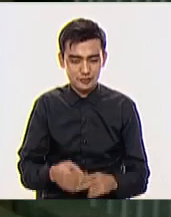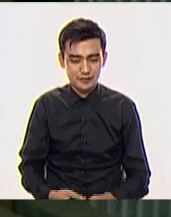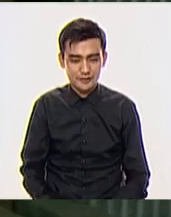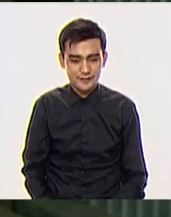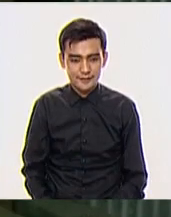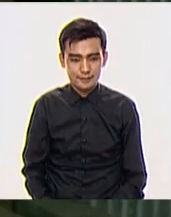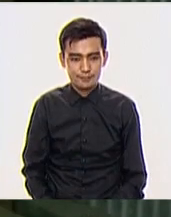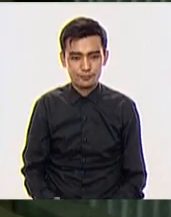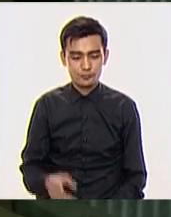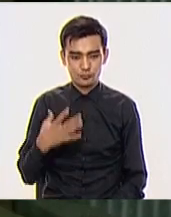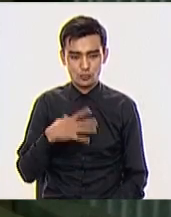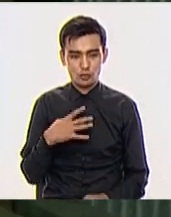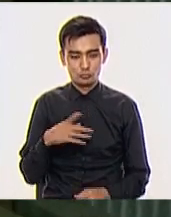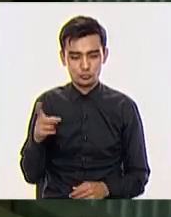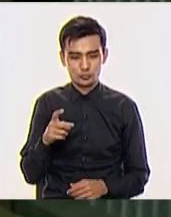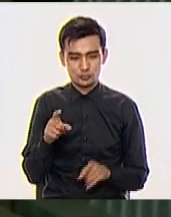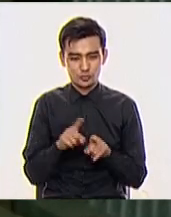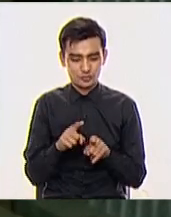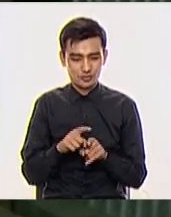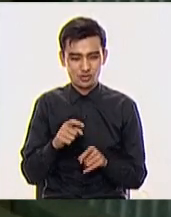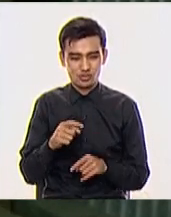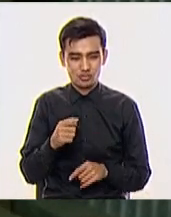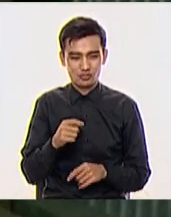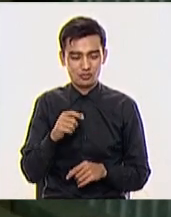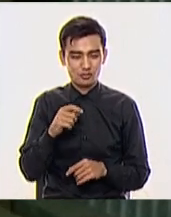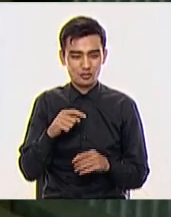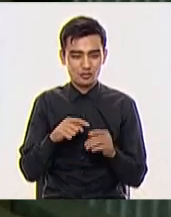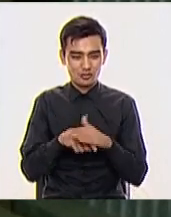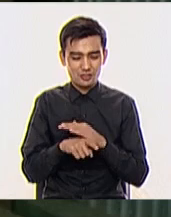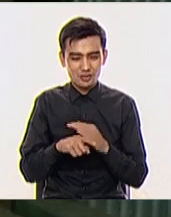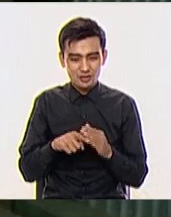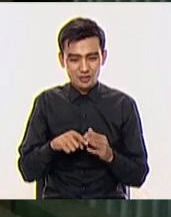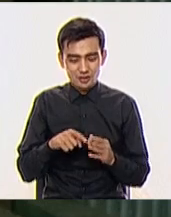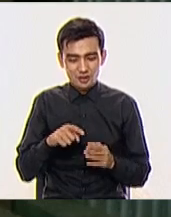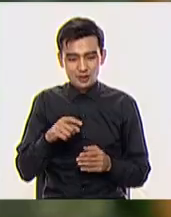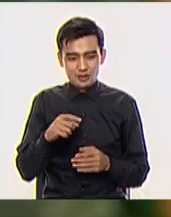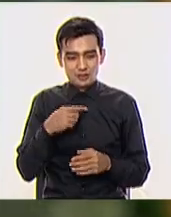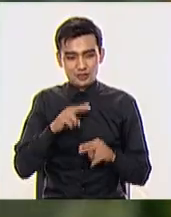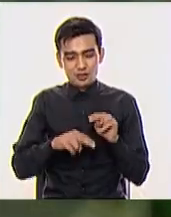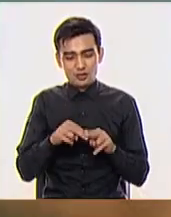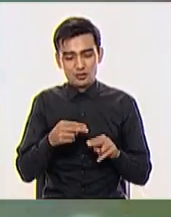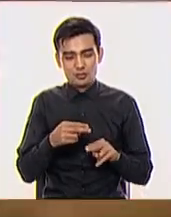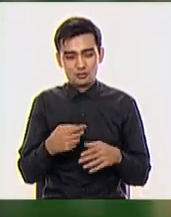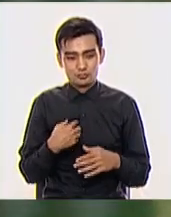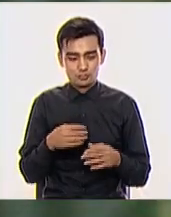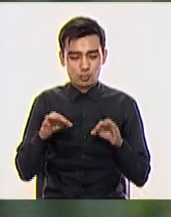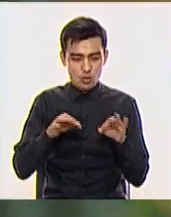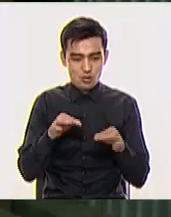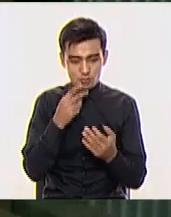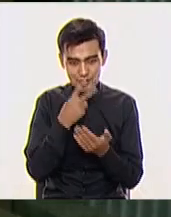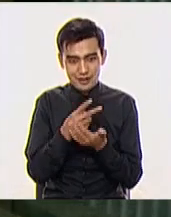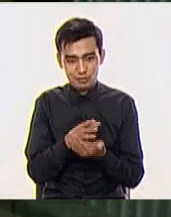Несін қызғанады мына жерді. Строительная компания мына жерге сквер жасайым. Ашық көрсетті проекті